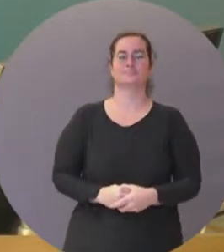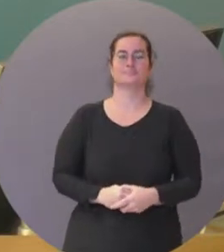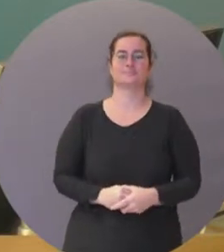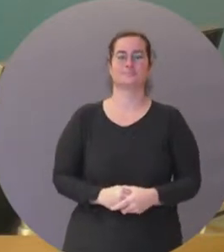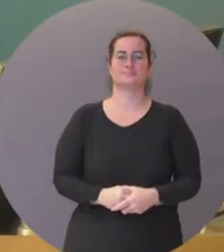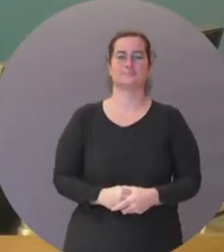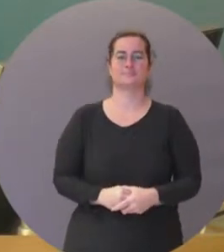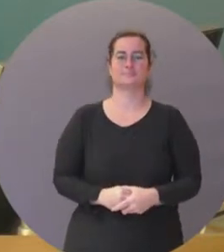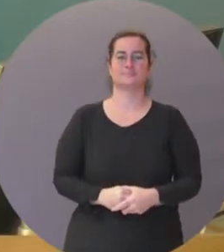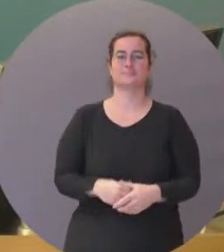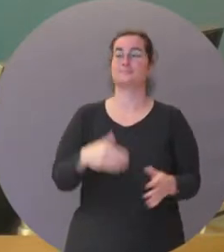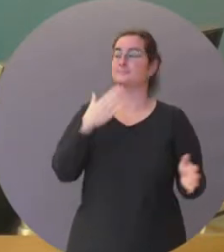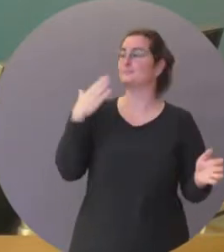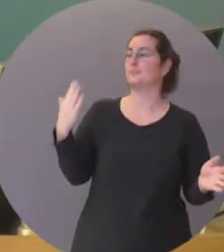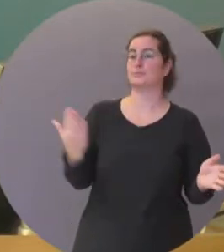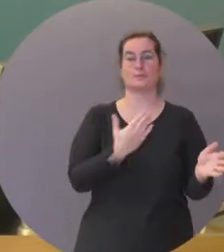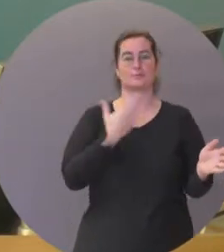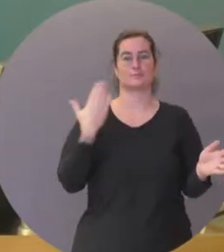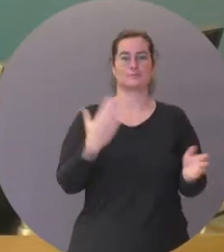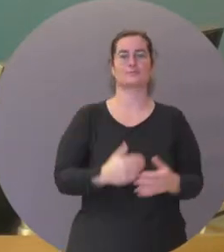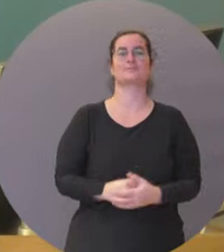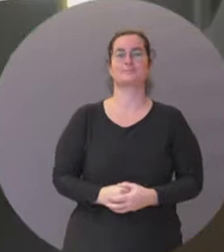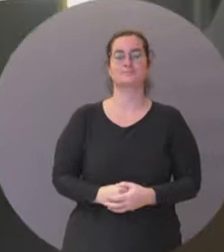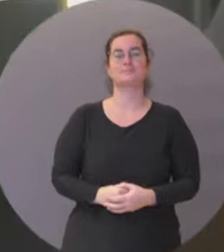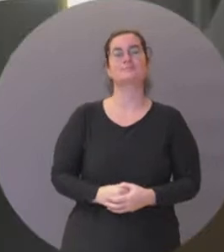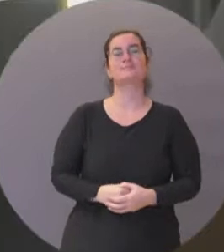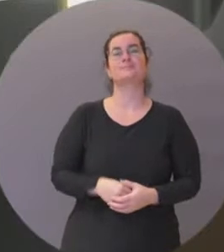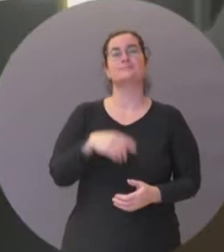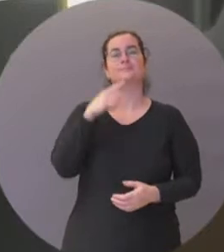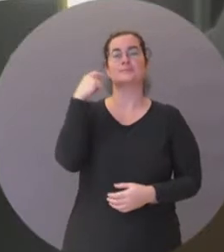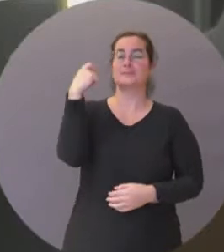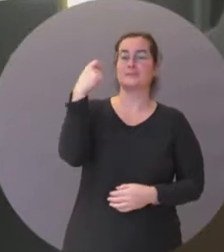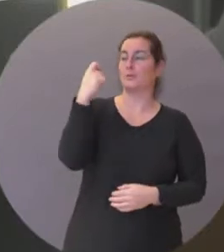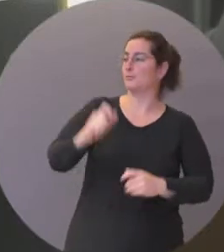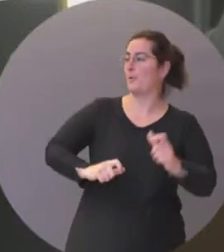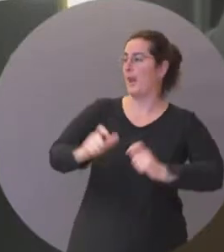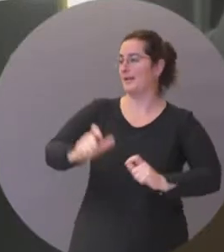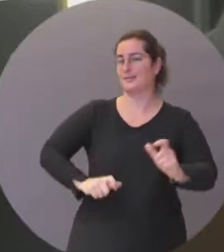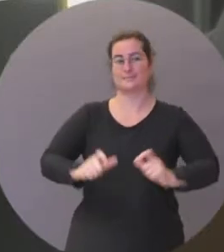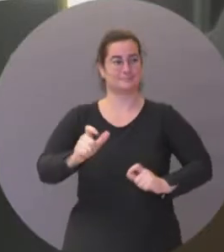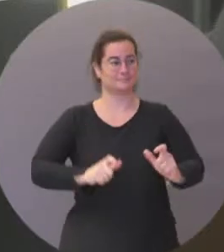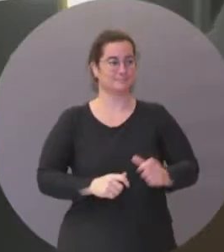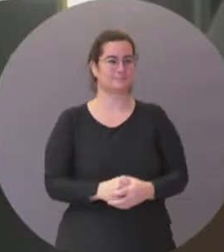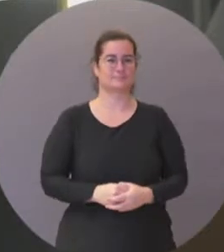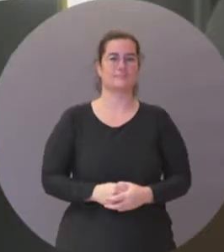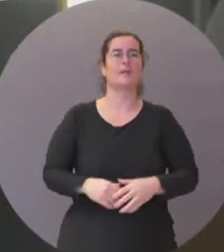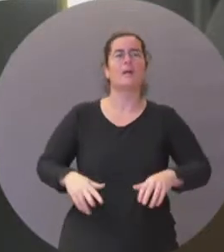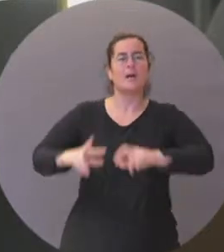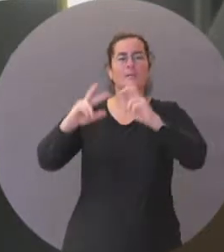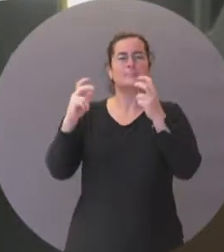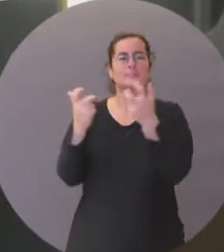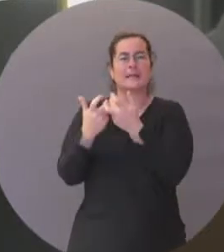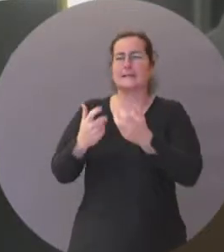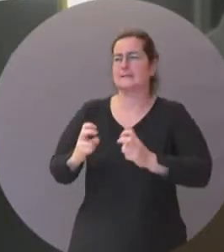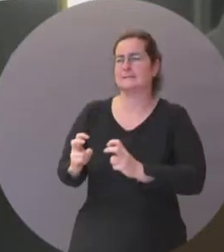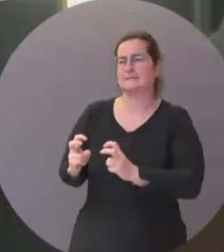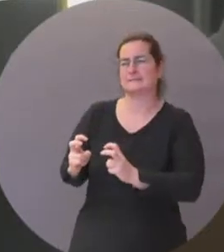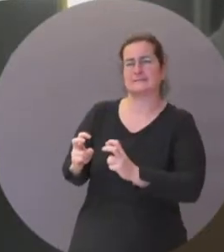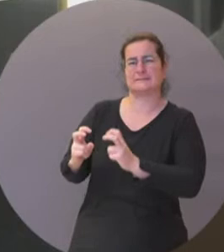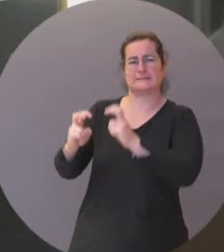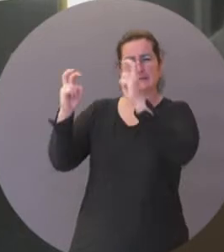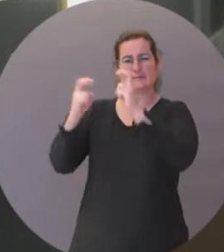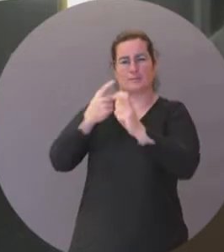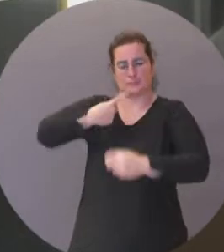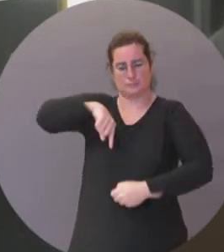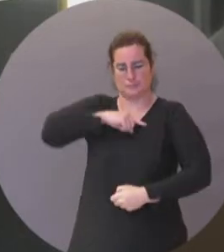bonjour à toutes et à tous monsieur le Président mes chers collègues inflation galopante impactant notre quotidien